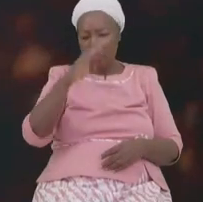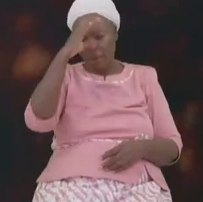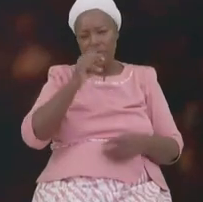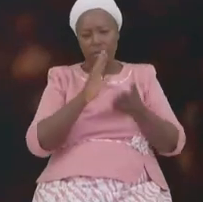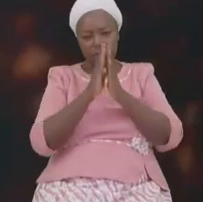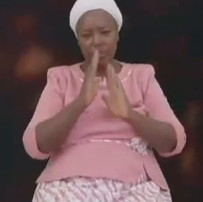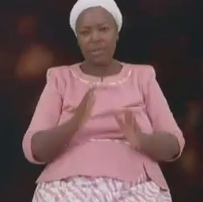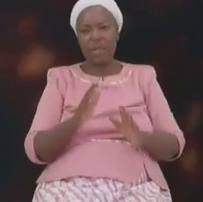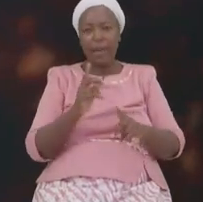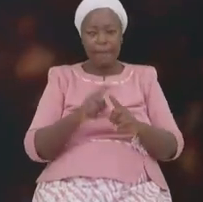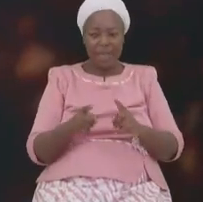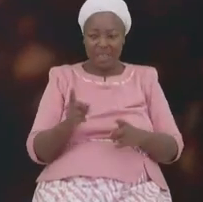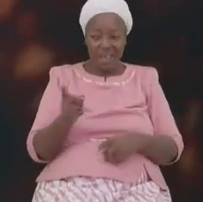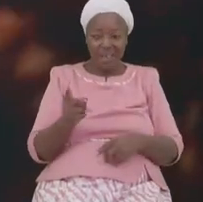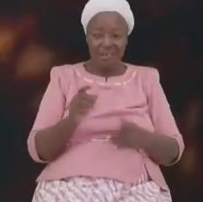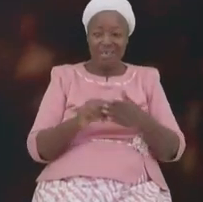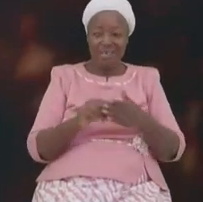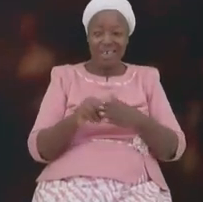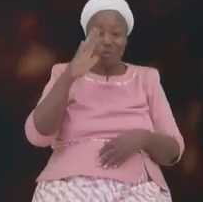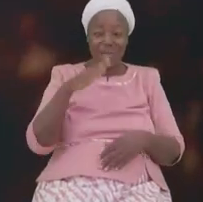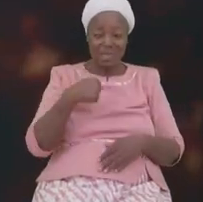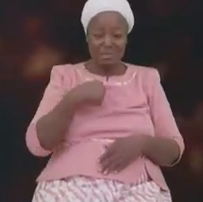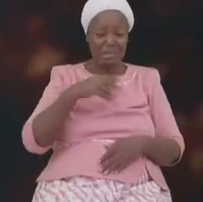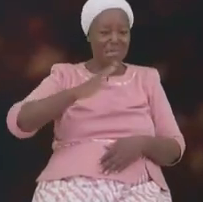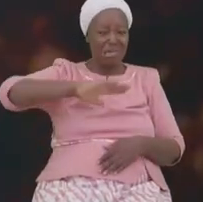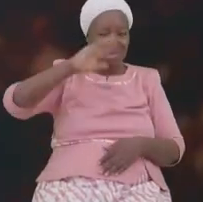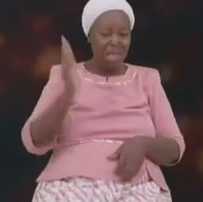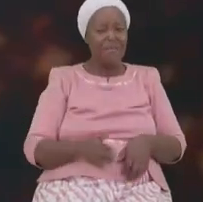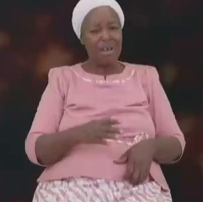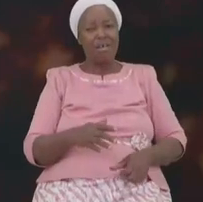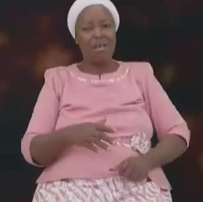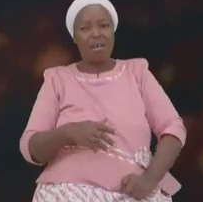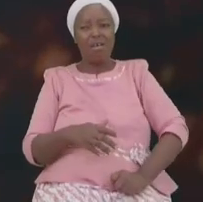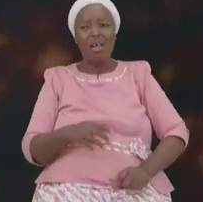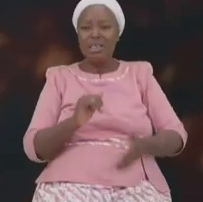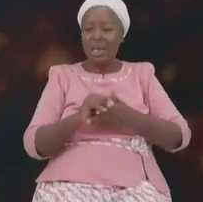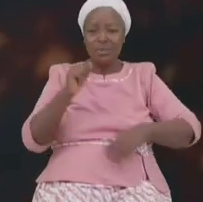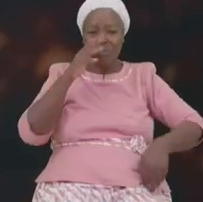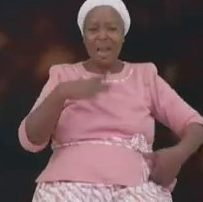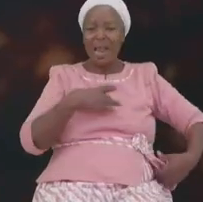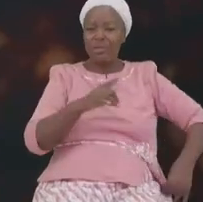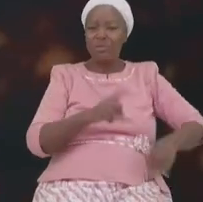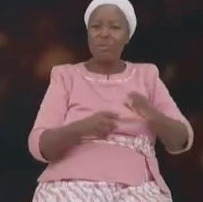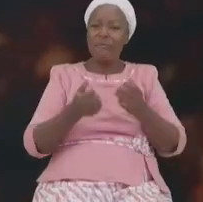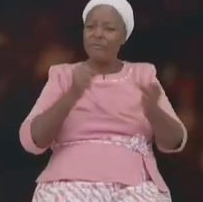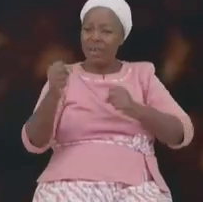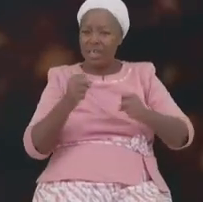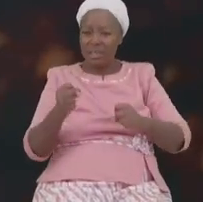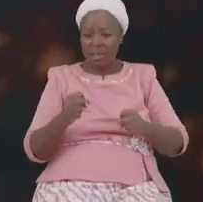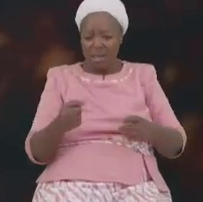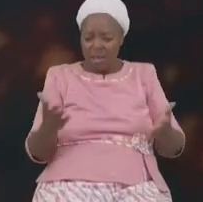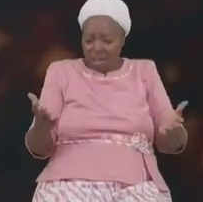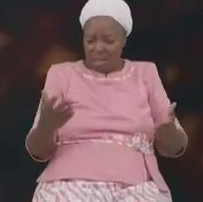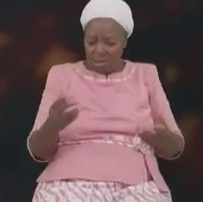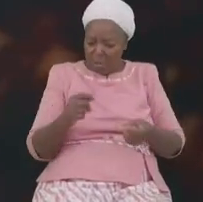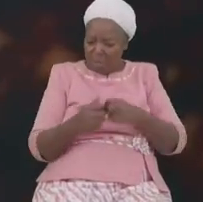telle madame là, jamais elle aime les bagarres, non? Et moi,